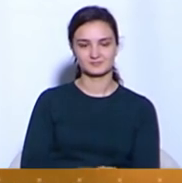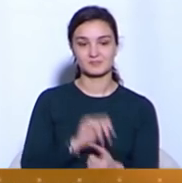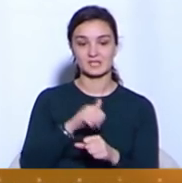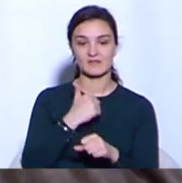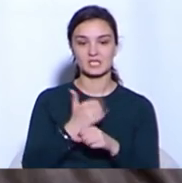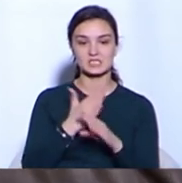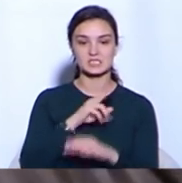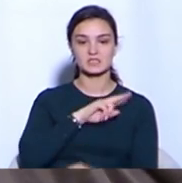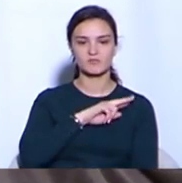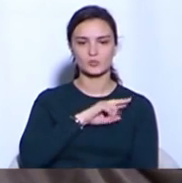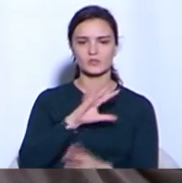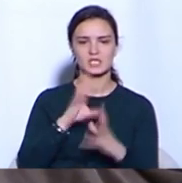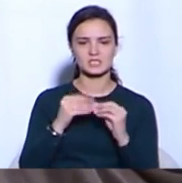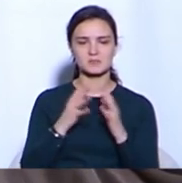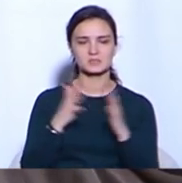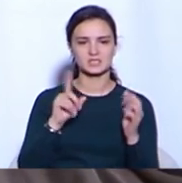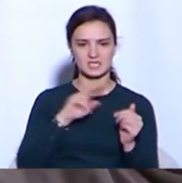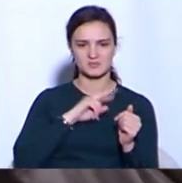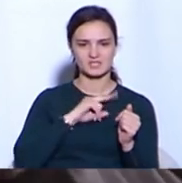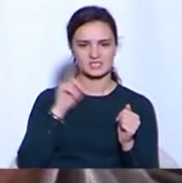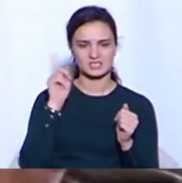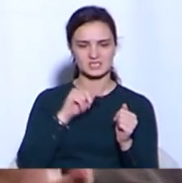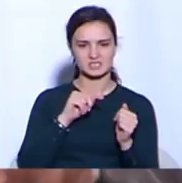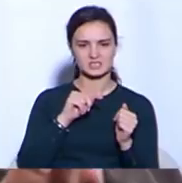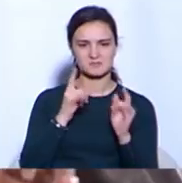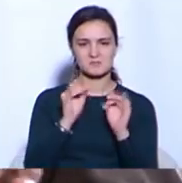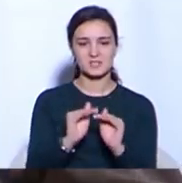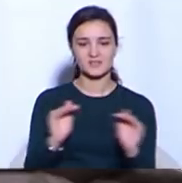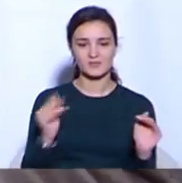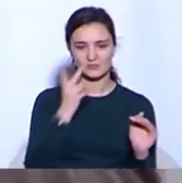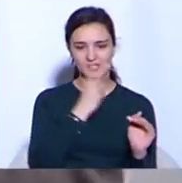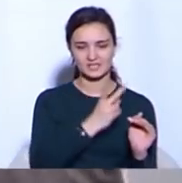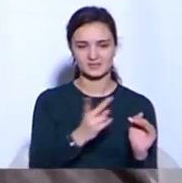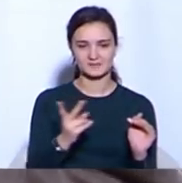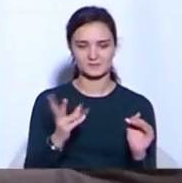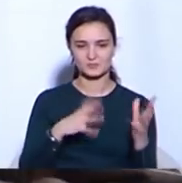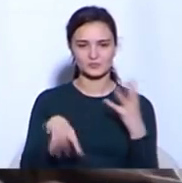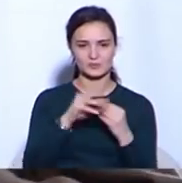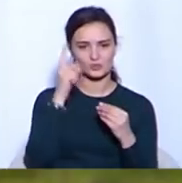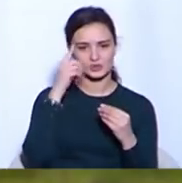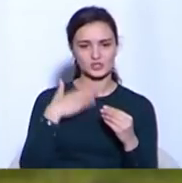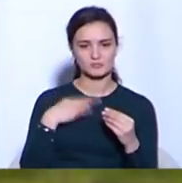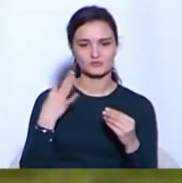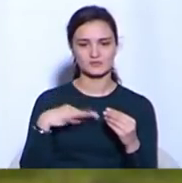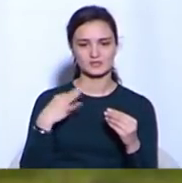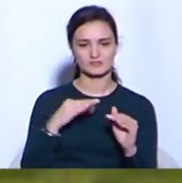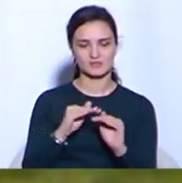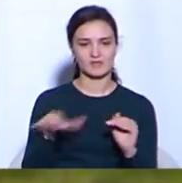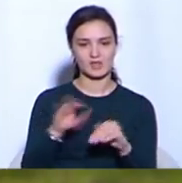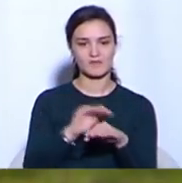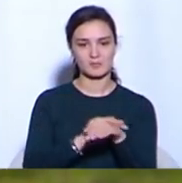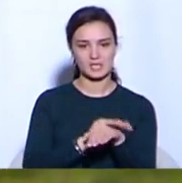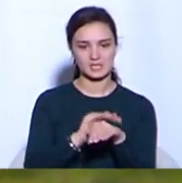თავარი არის სიყვარული. ყველაზე უფრო მეტად რა მიყვარს ახლა იცით? ე პატარა ბავშვებს რო ხედა. სულ ყველა მგონია ჩემი შვილიშვილებს, სულ ყველა